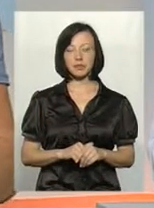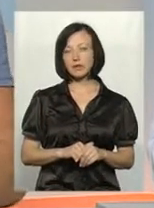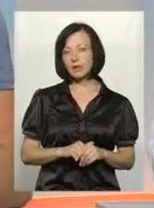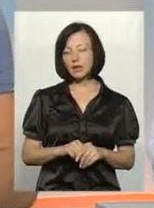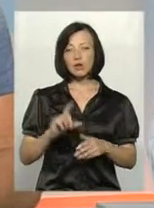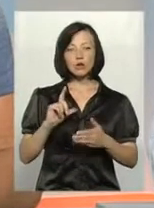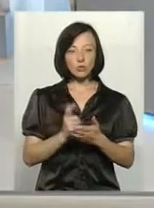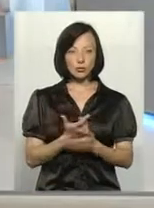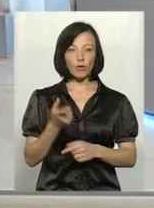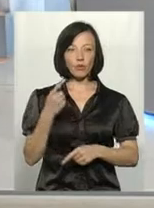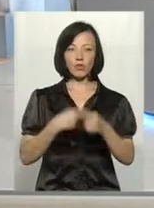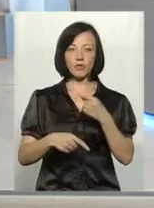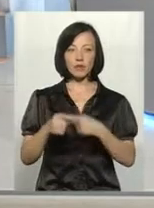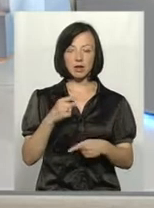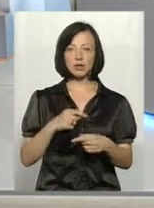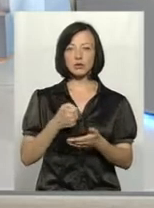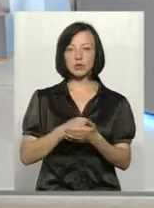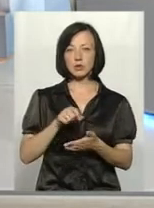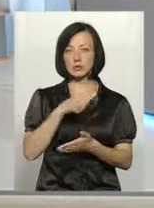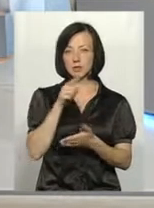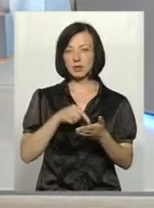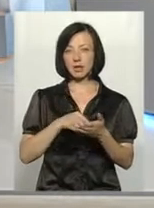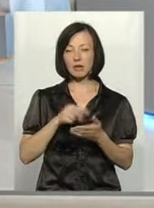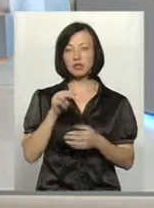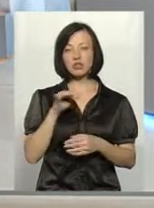Знову ж повертаюся до запитання, чи складно